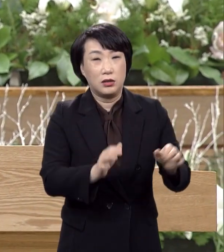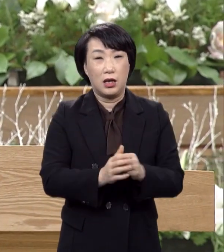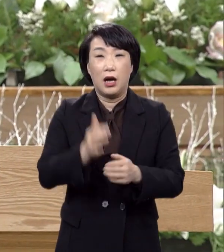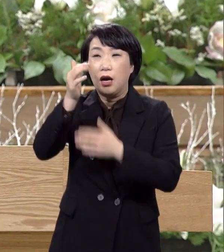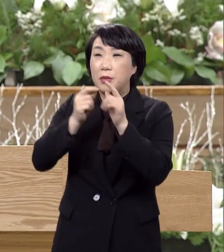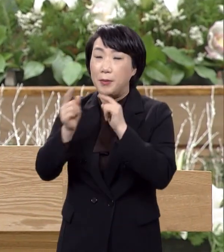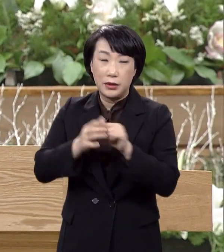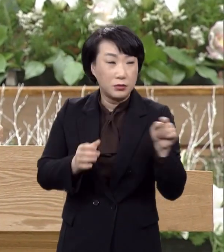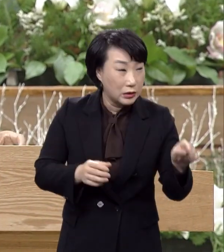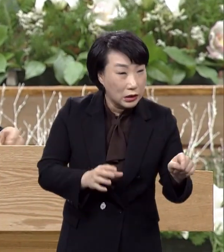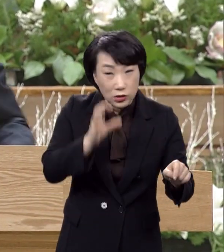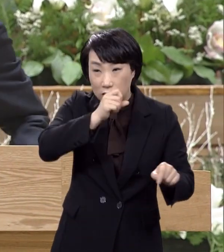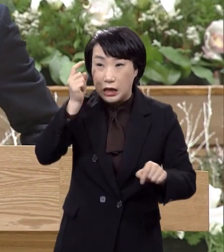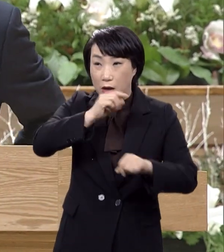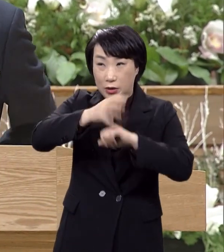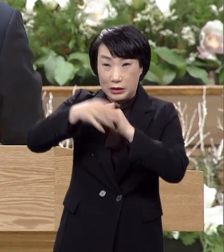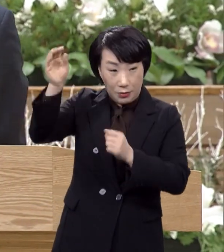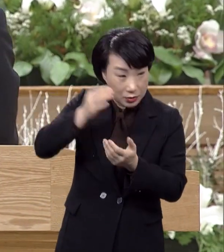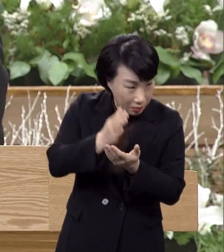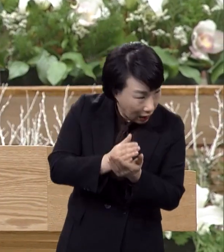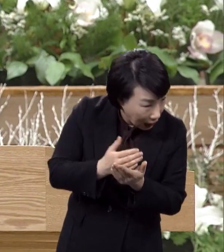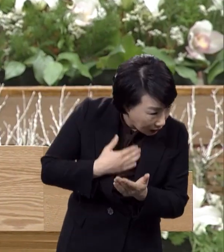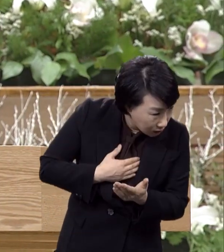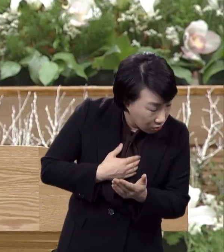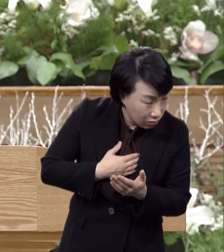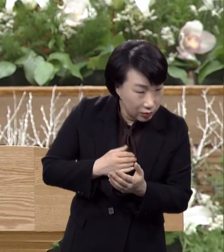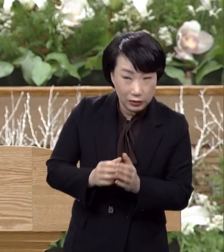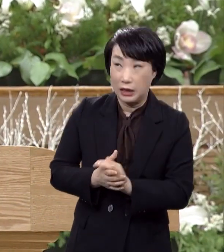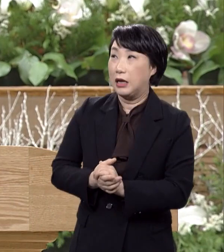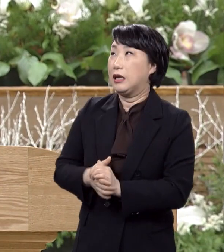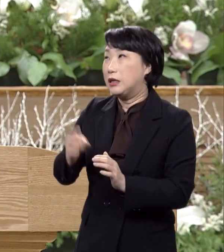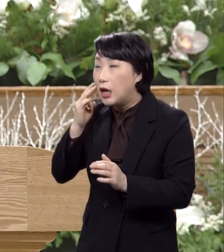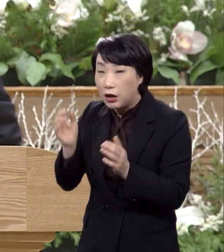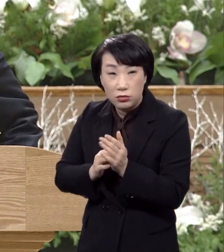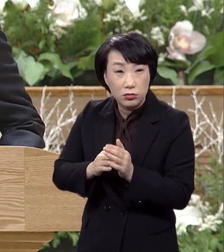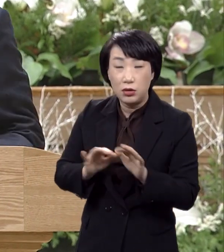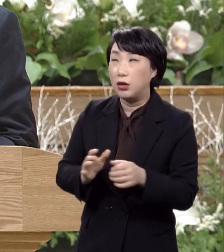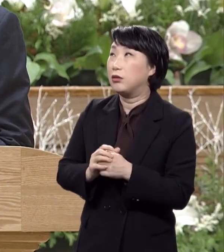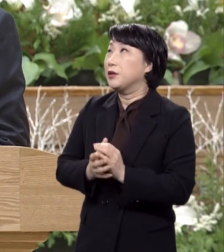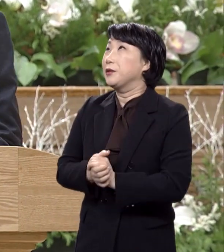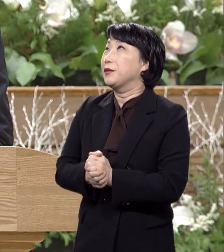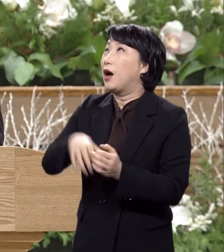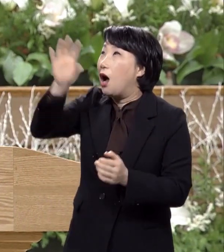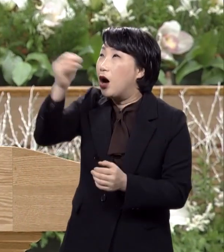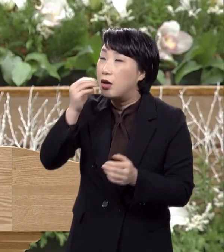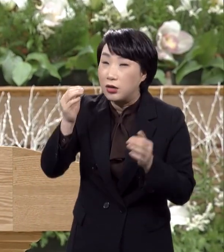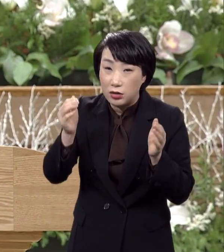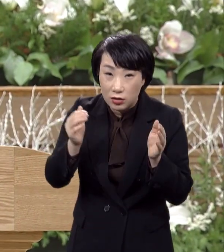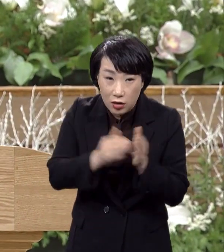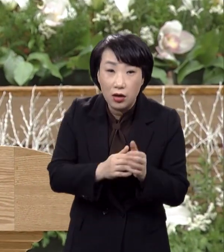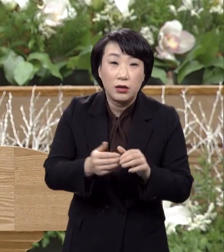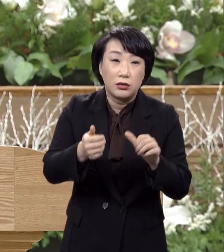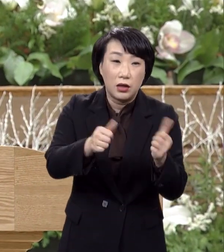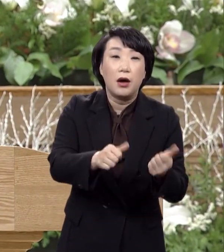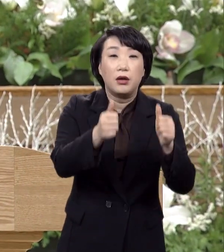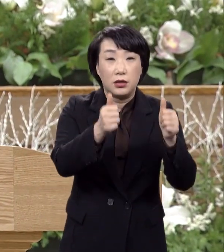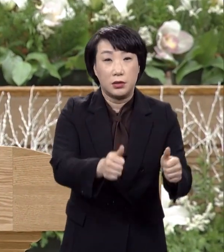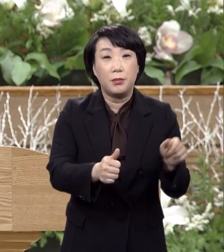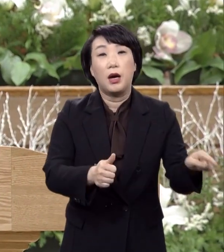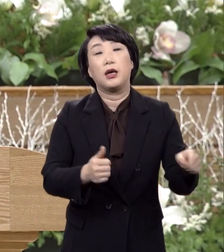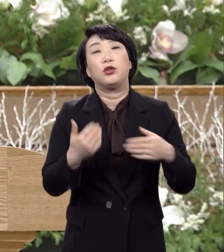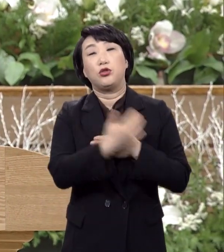말라는 실과를 먹는 순간 사망이라고 하는 심판의 날을